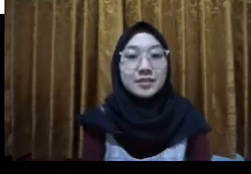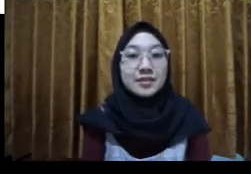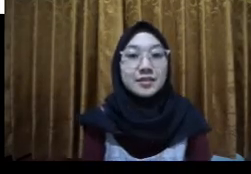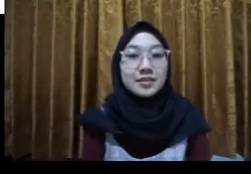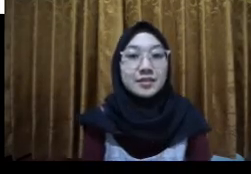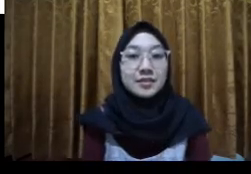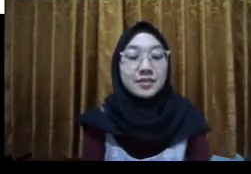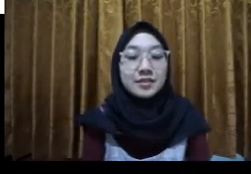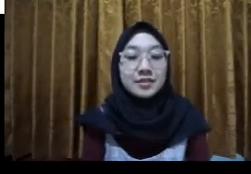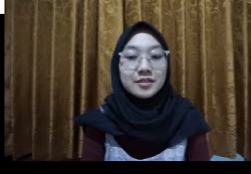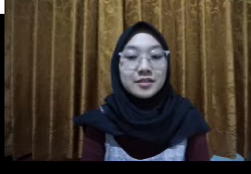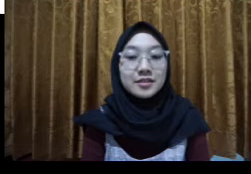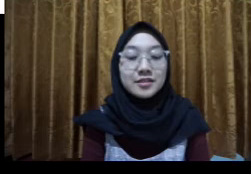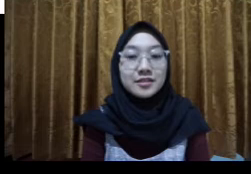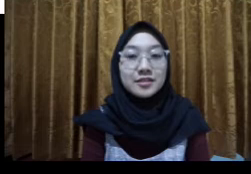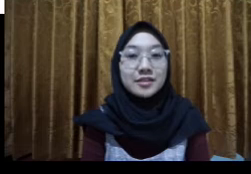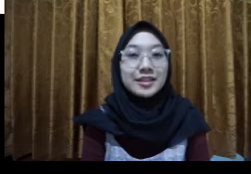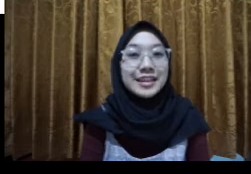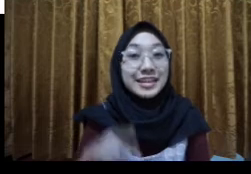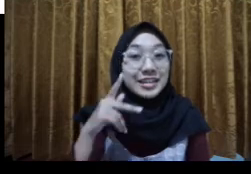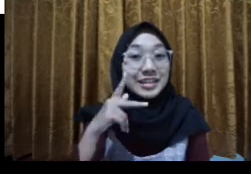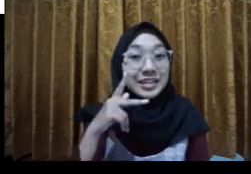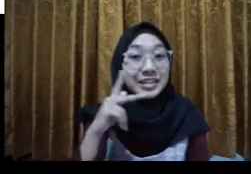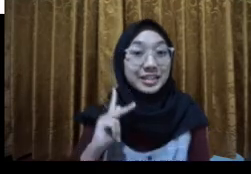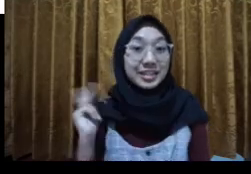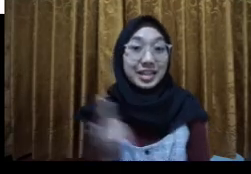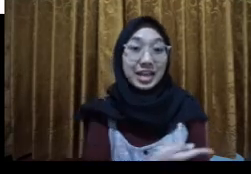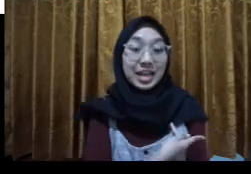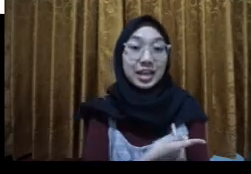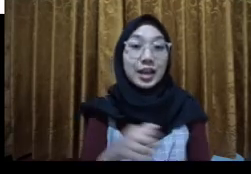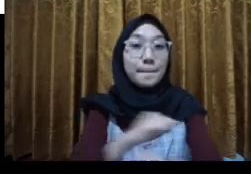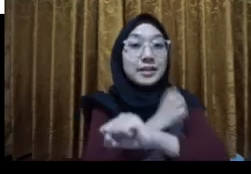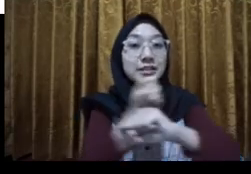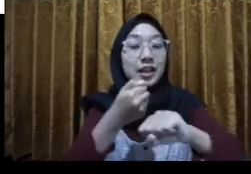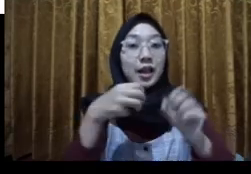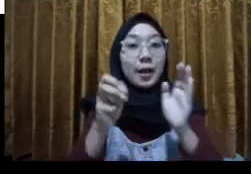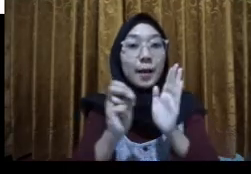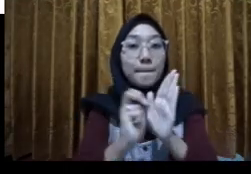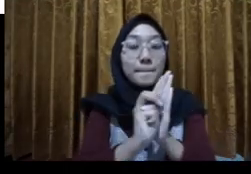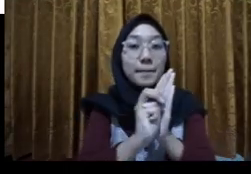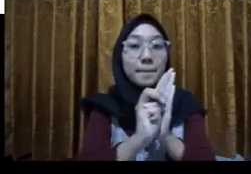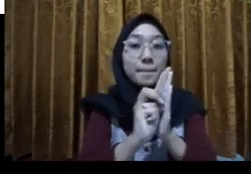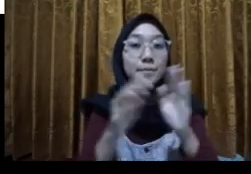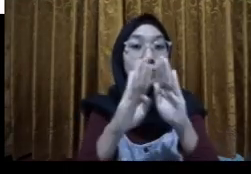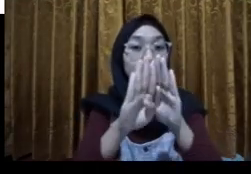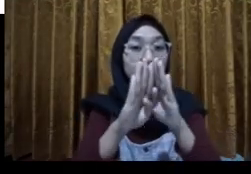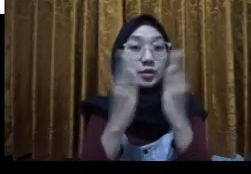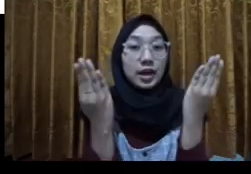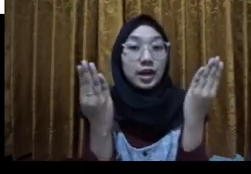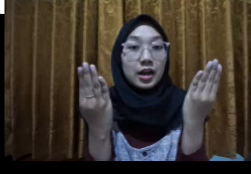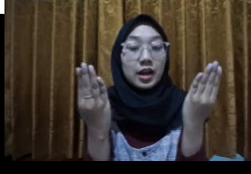belum membacakan isi buku ya, masih di depan. Kita bisa men-shortcut dengan membuka halaman